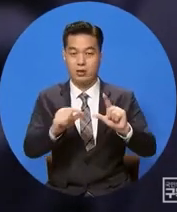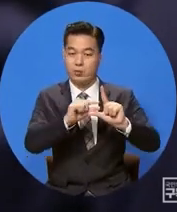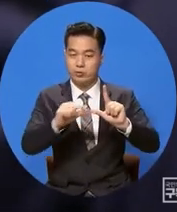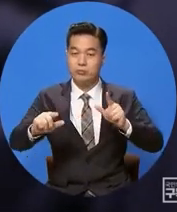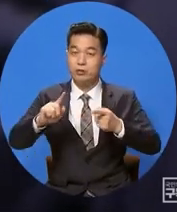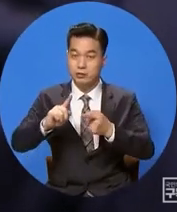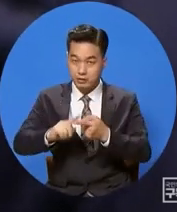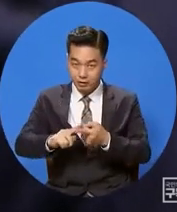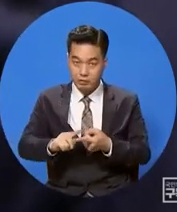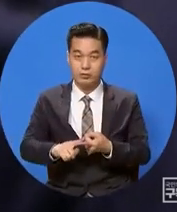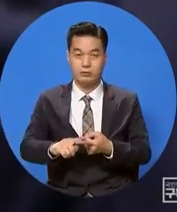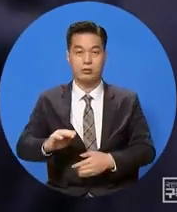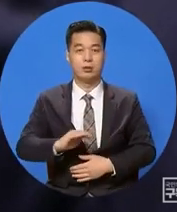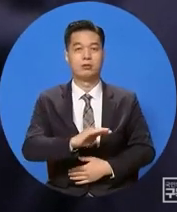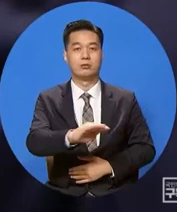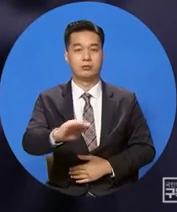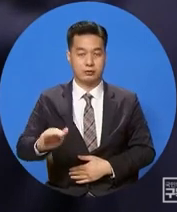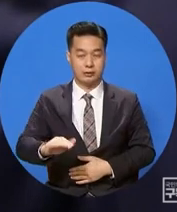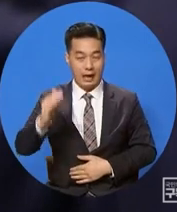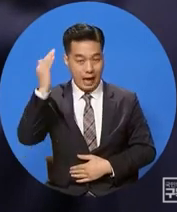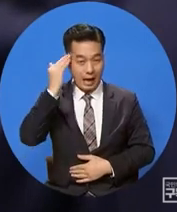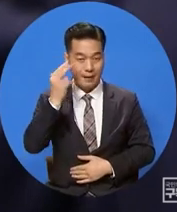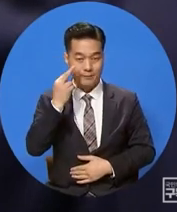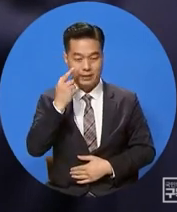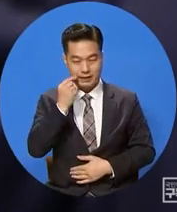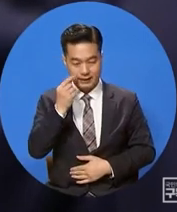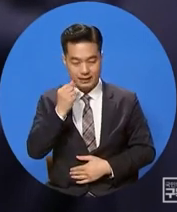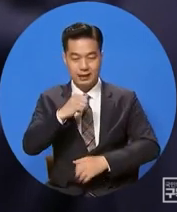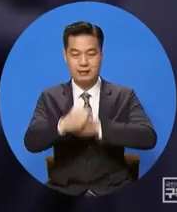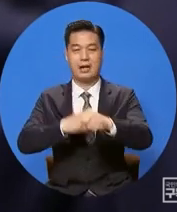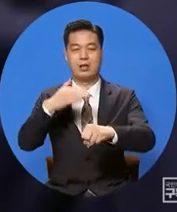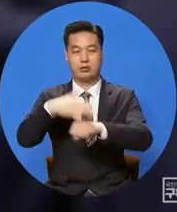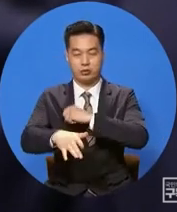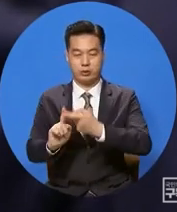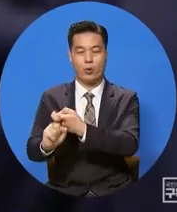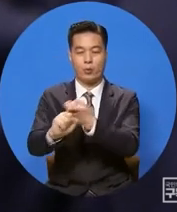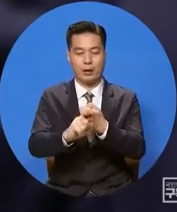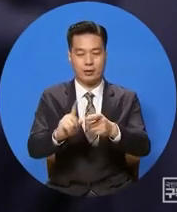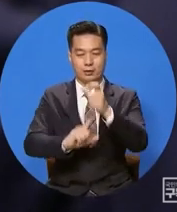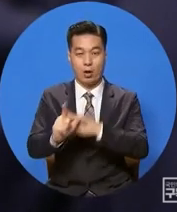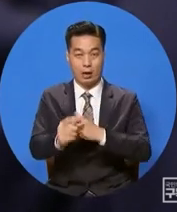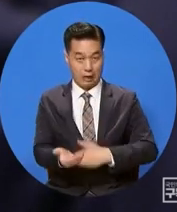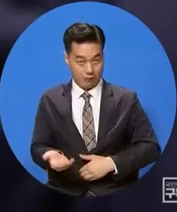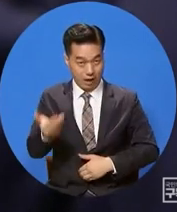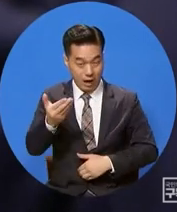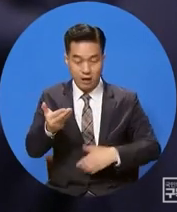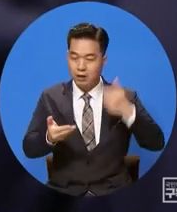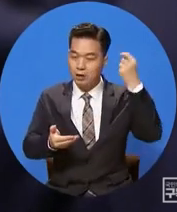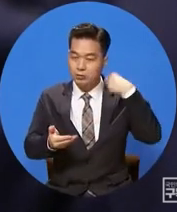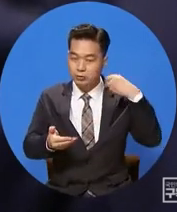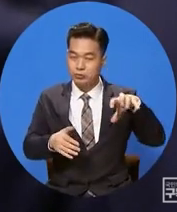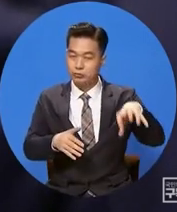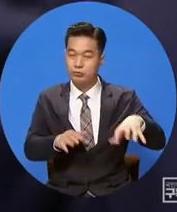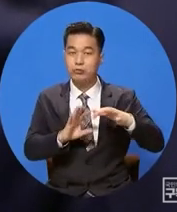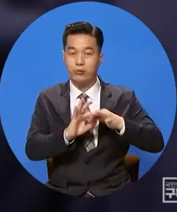부분도 우리가 한미일 자유주의 동맹을 좀 더 강화하자. 그리고 중국에